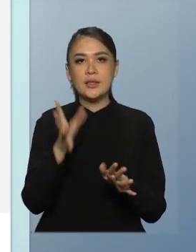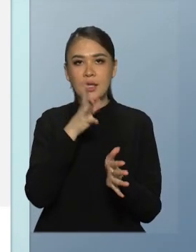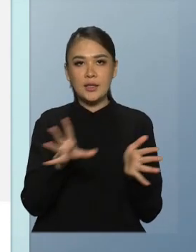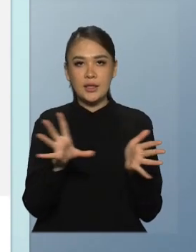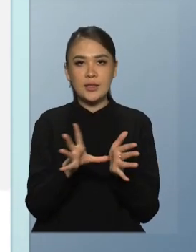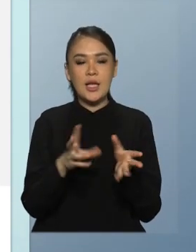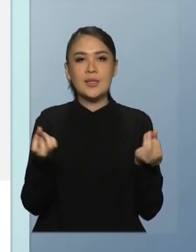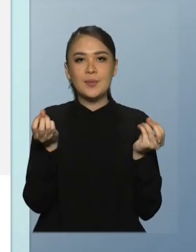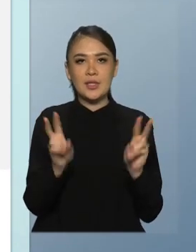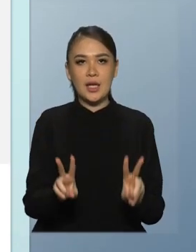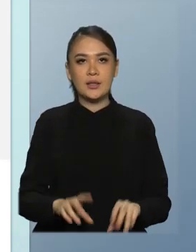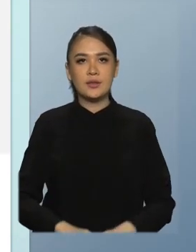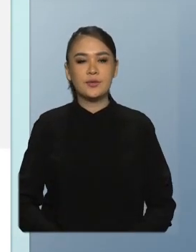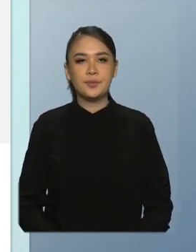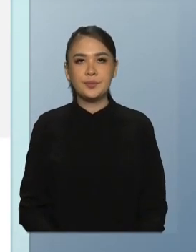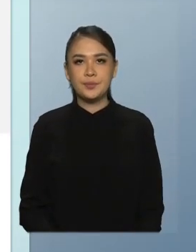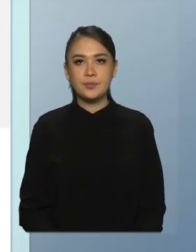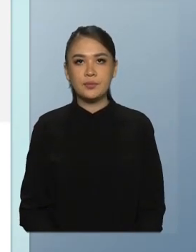инженерно-технических специалистов.